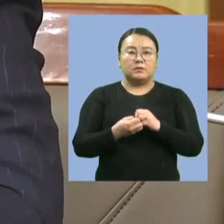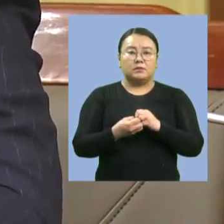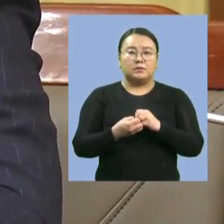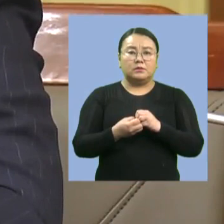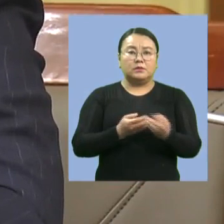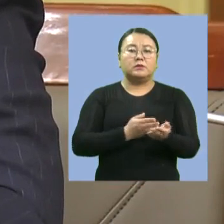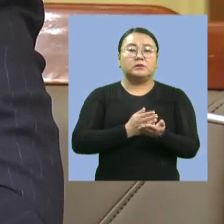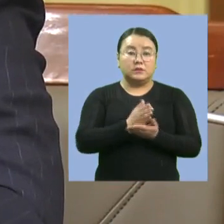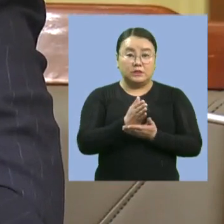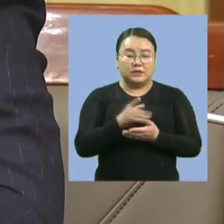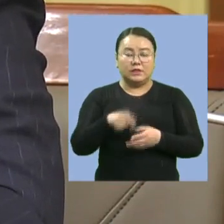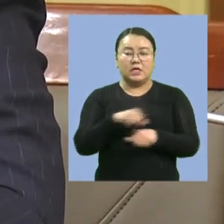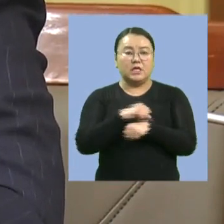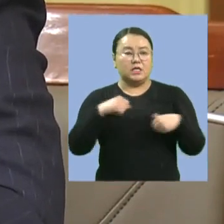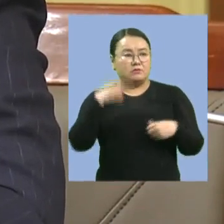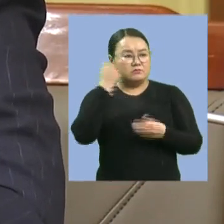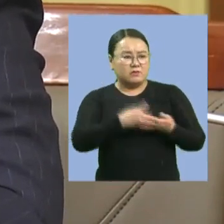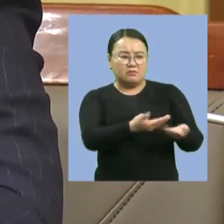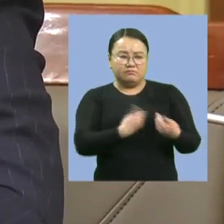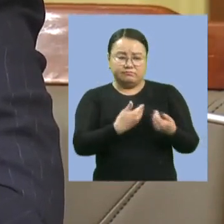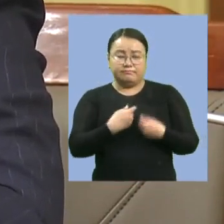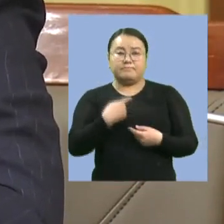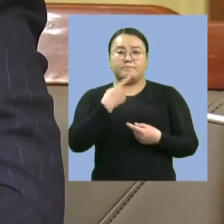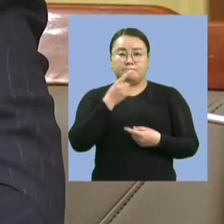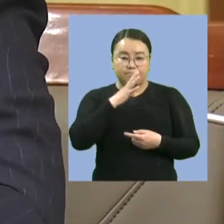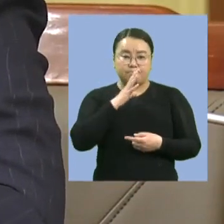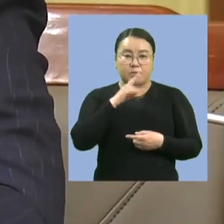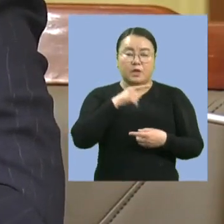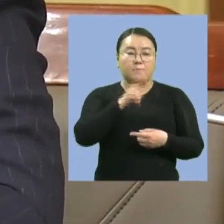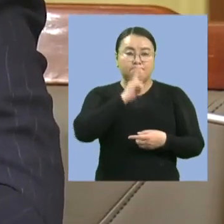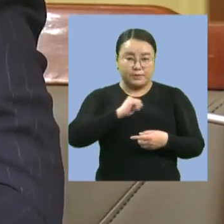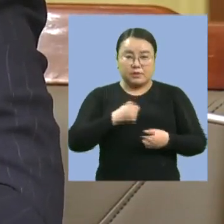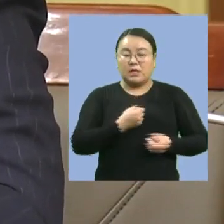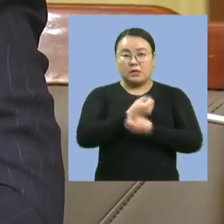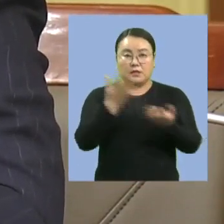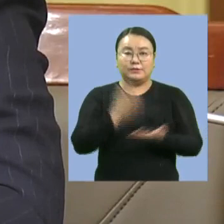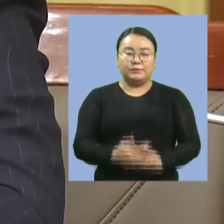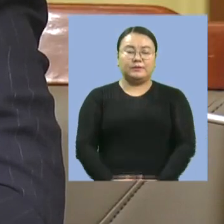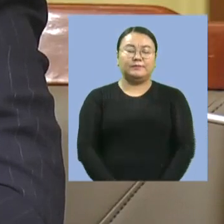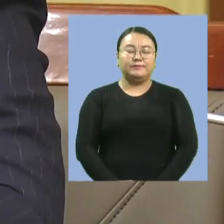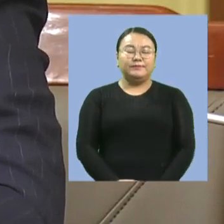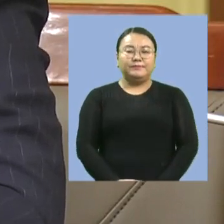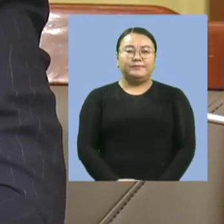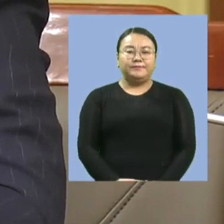чиглэлээр иргэдийн саналаа үндсэндээ тулгуурлаж ярьж байна. За тэгвэл